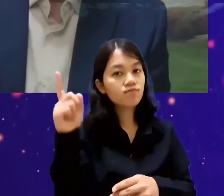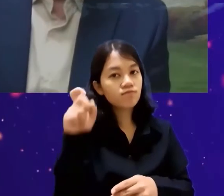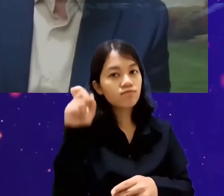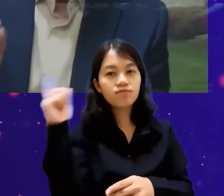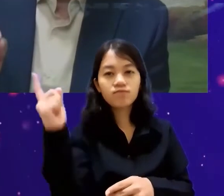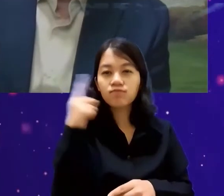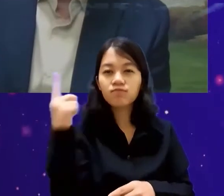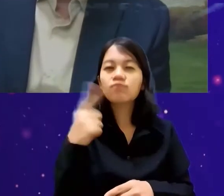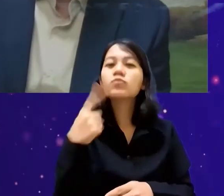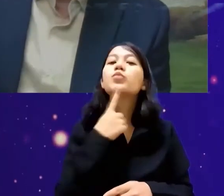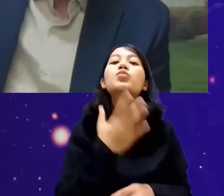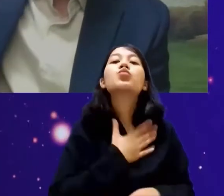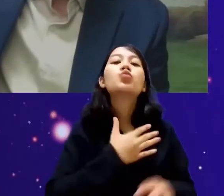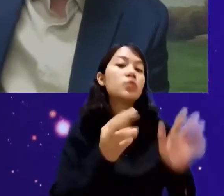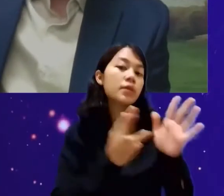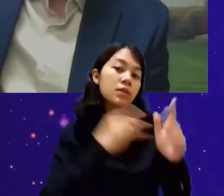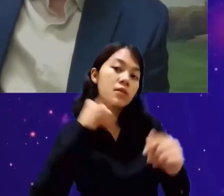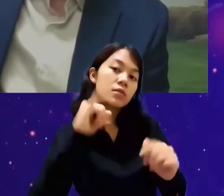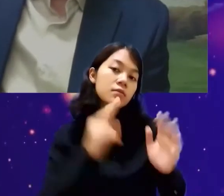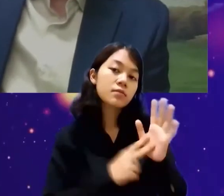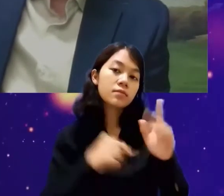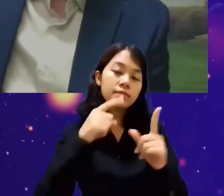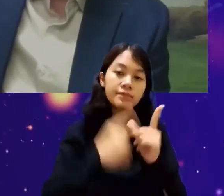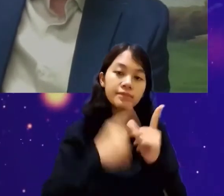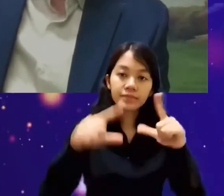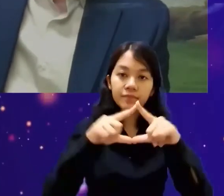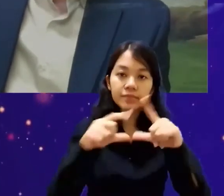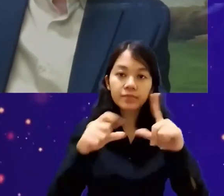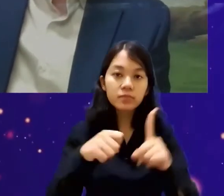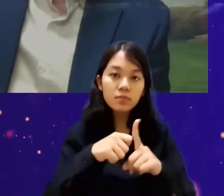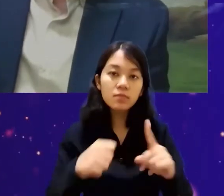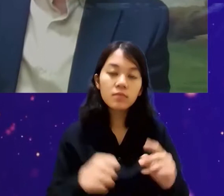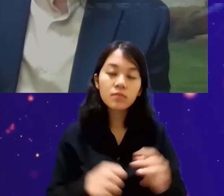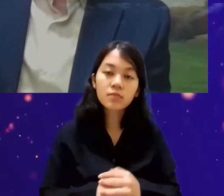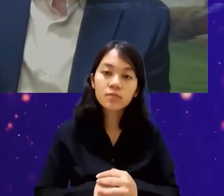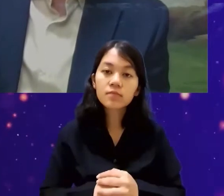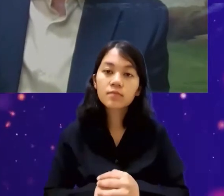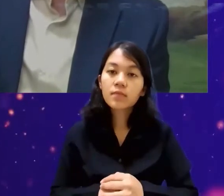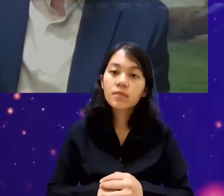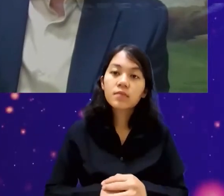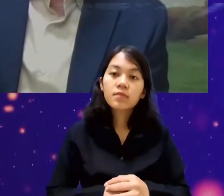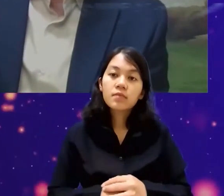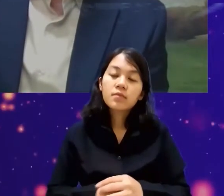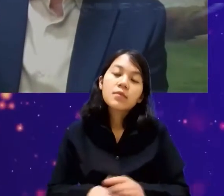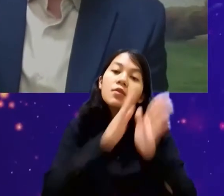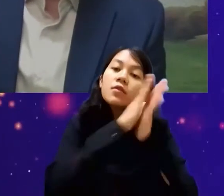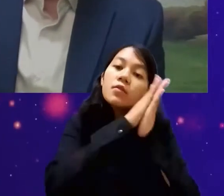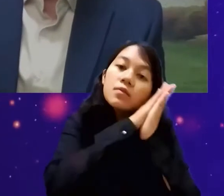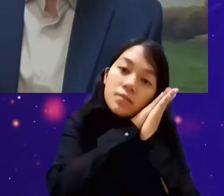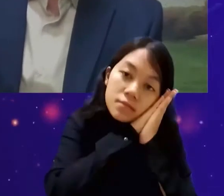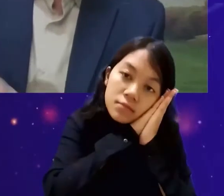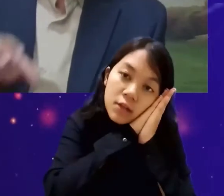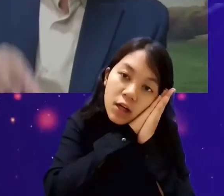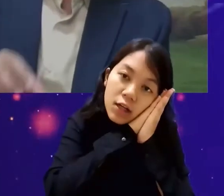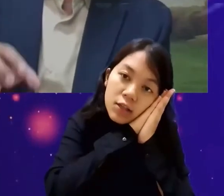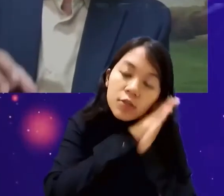Jadi mengantuk memang dalam ayat-ayat yang lain mengatakan bahwa mengantuk itu secara rohani kita tidak sigap, tidak